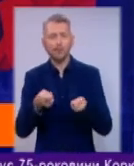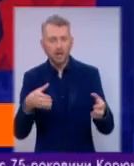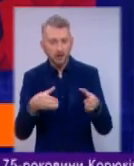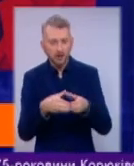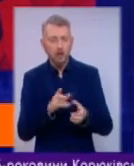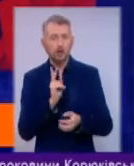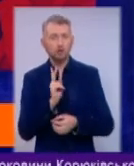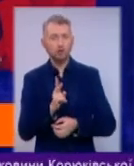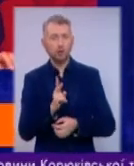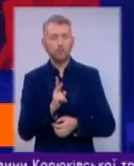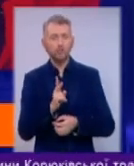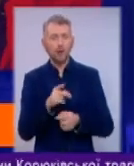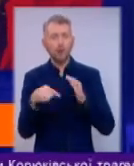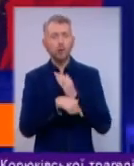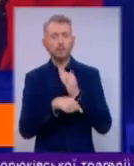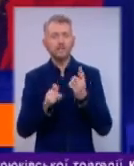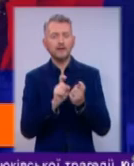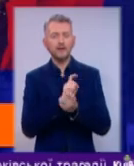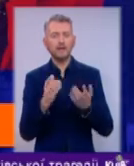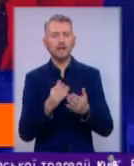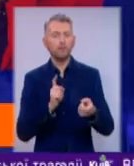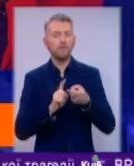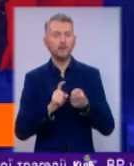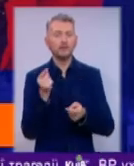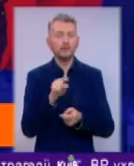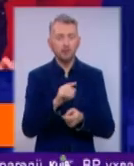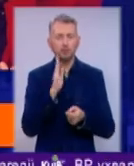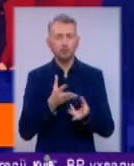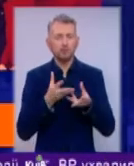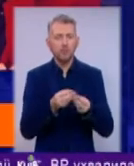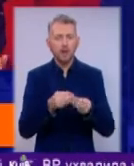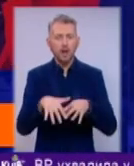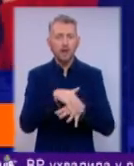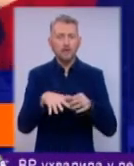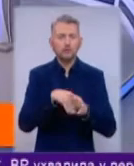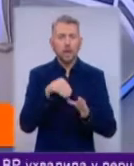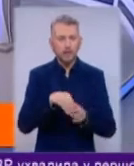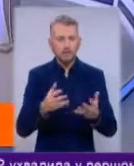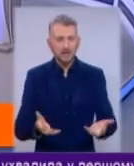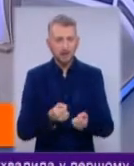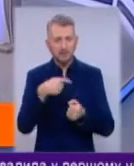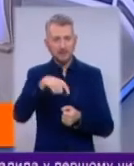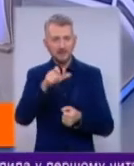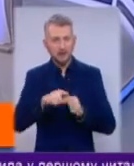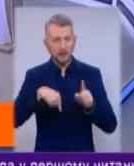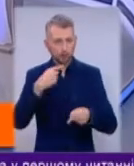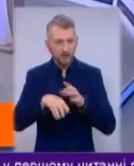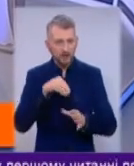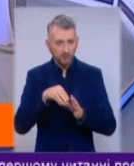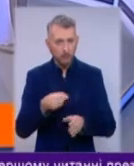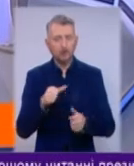безпосередньо корупційні скандали, які пов'язані з ними, будуть бити по електоральній підтримці президента на наступних виборах. Саме тому